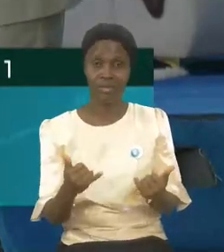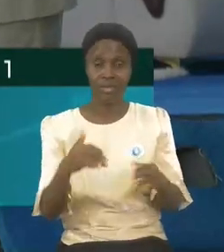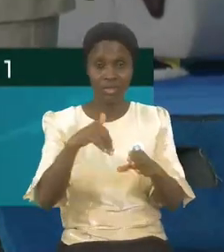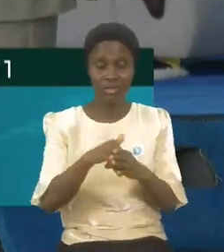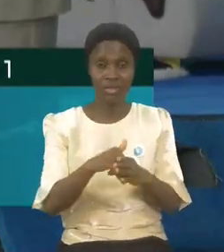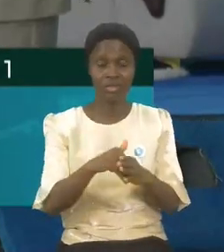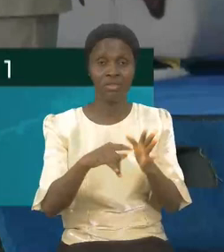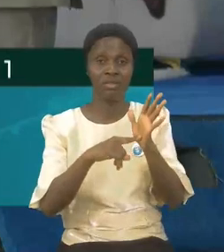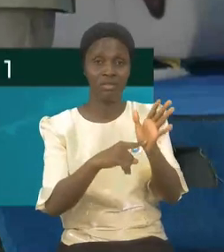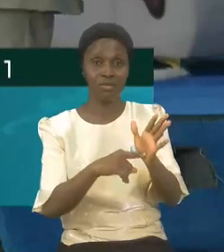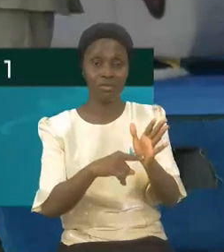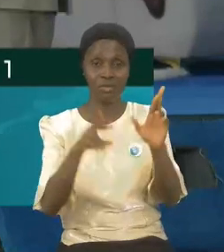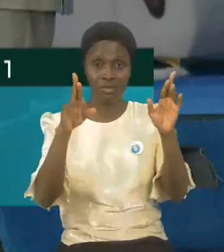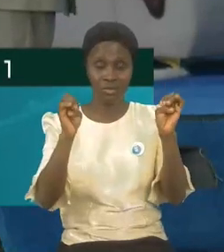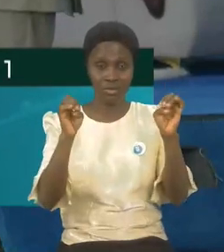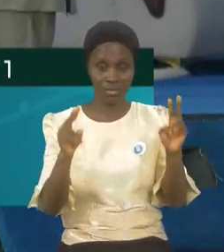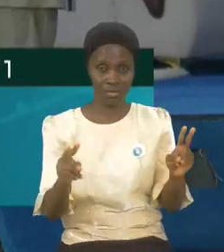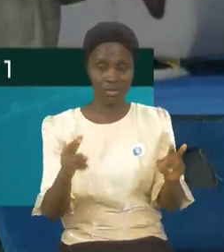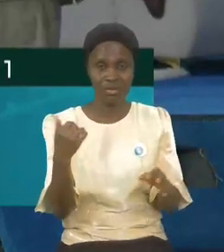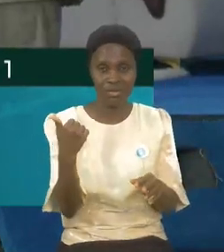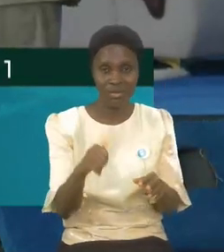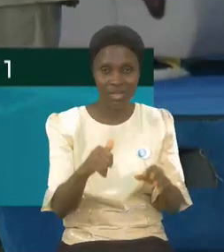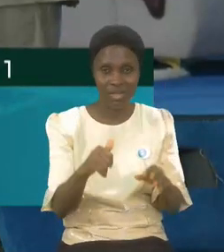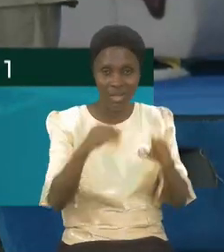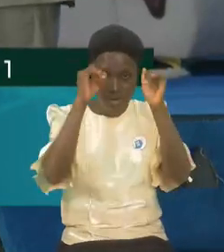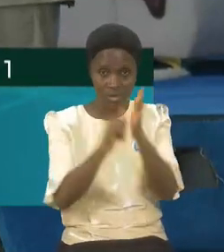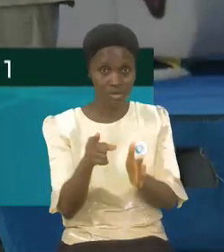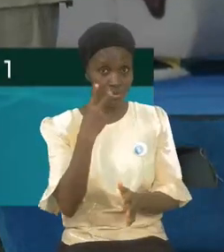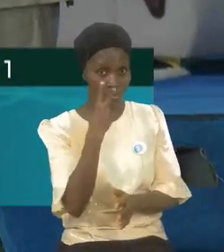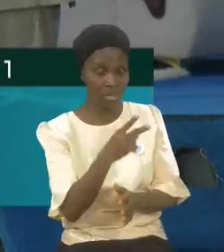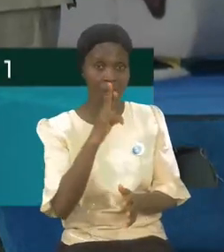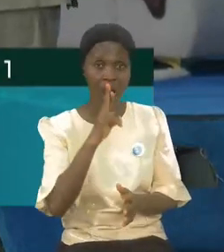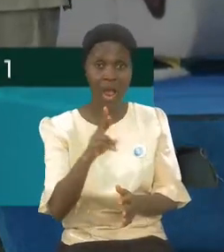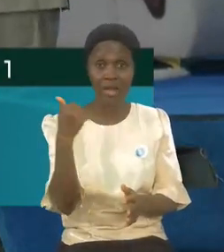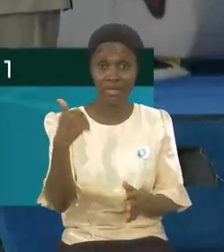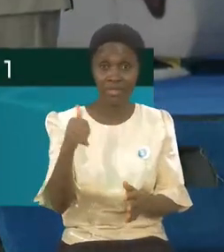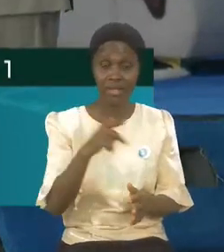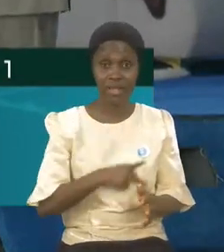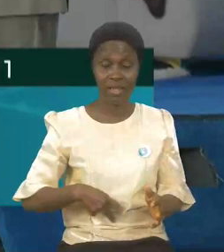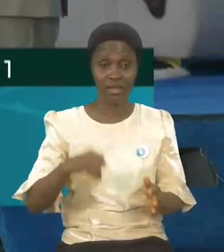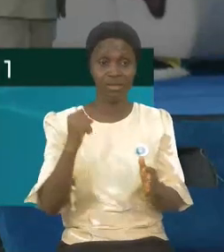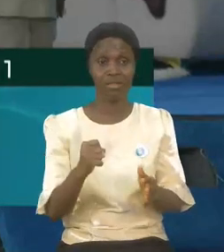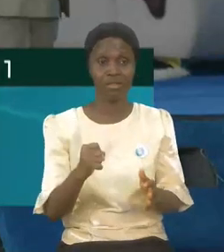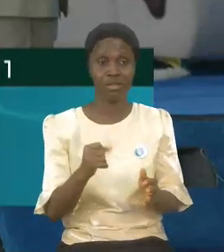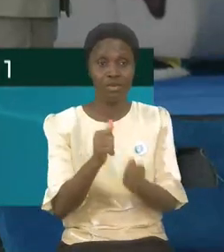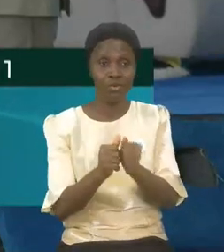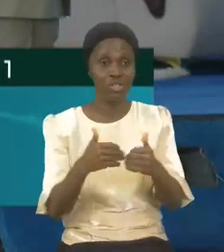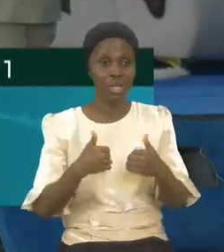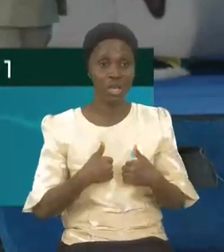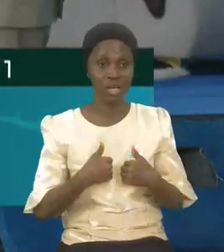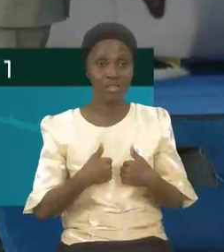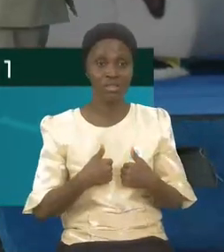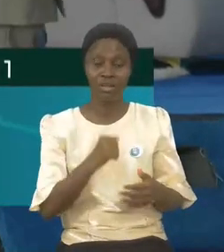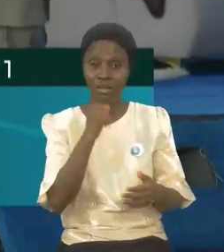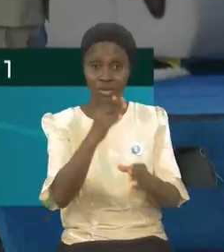10 cornes, Daniel 7, Apocalypse 12, les 10 cornes que tu as vues sont 10 rois